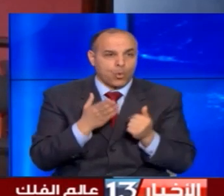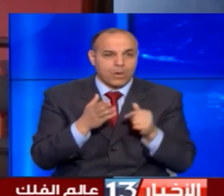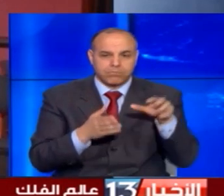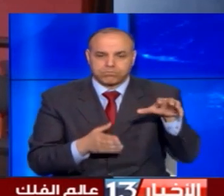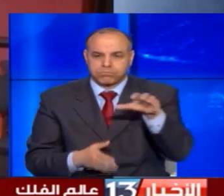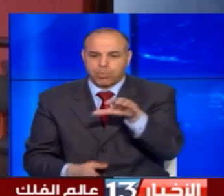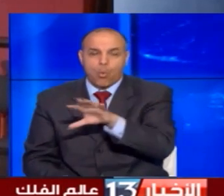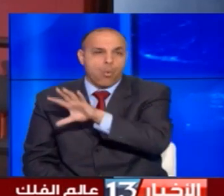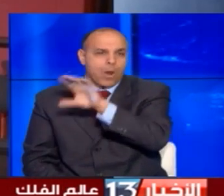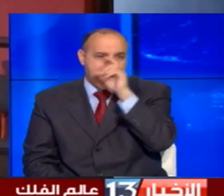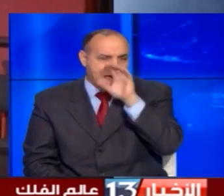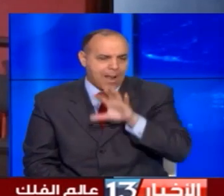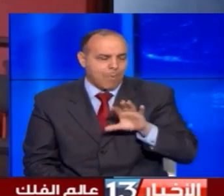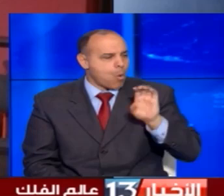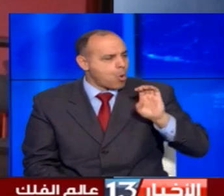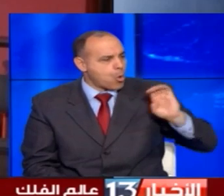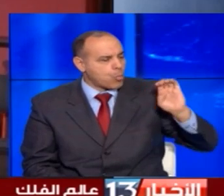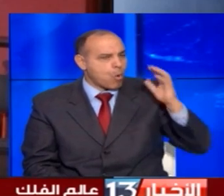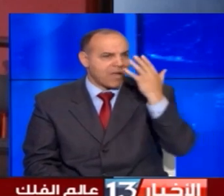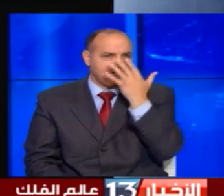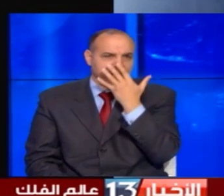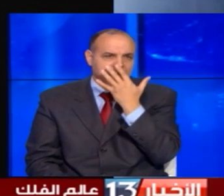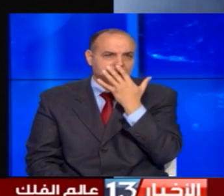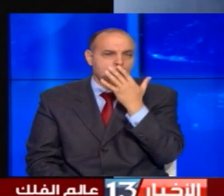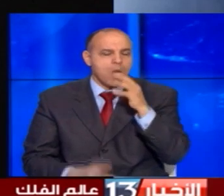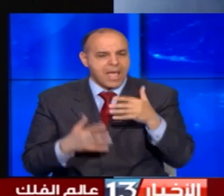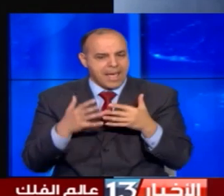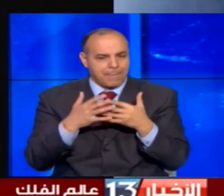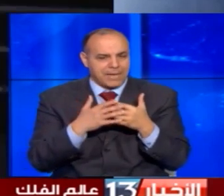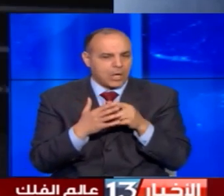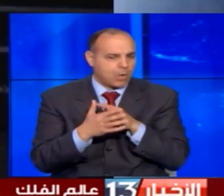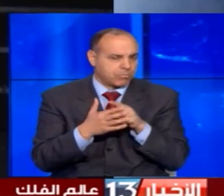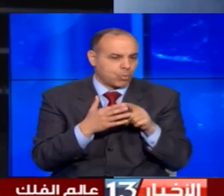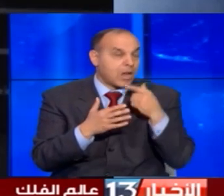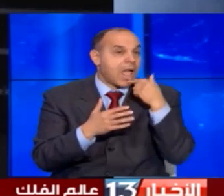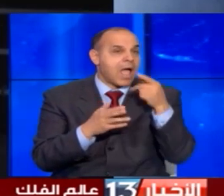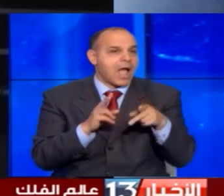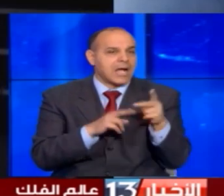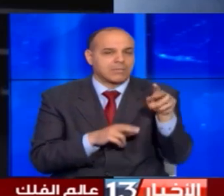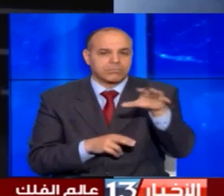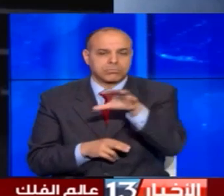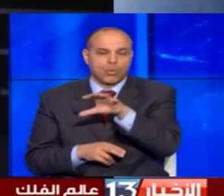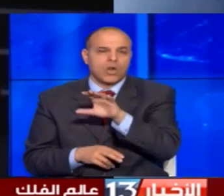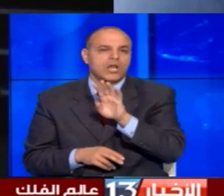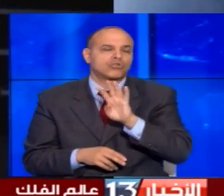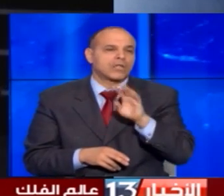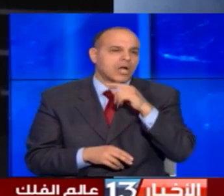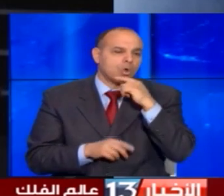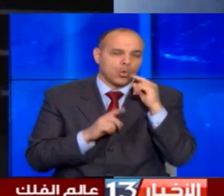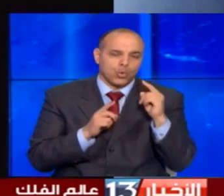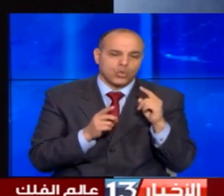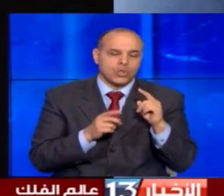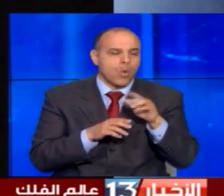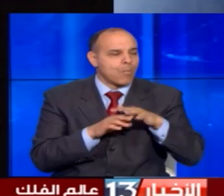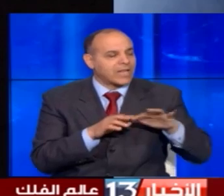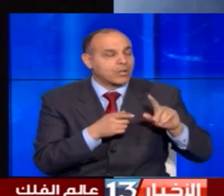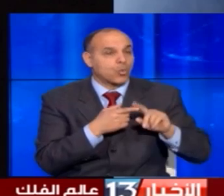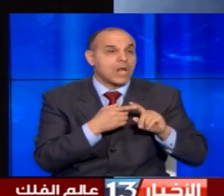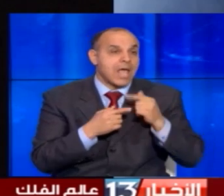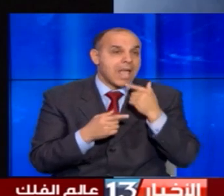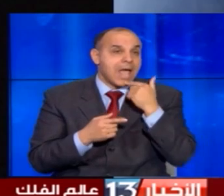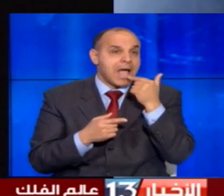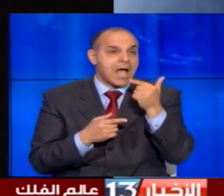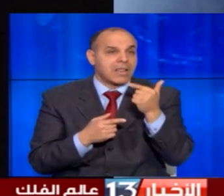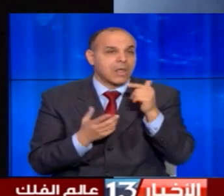مناطق الشرق الأوسط وأوروبا وإفريقيا والأمريكيتين ومعظم مناطق شرق روسيا والمحيط الهادي، حيث